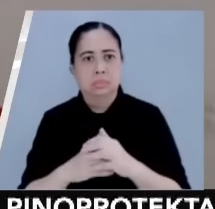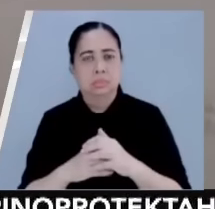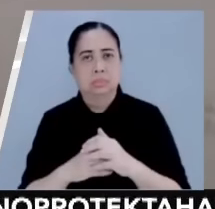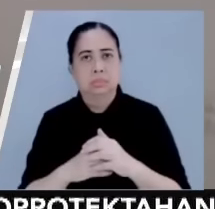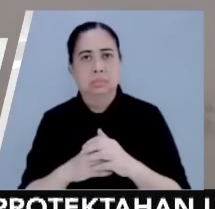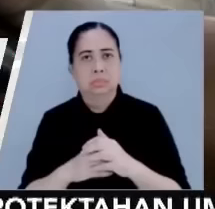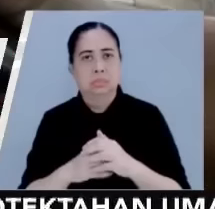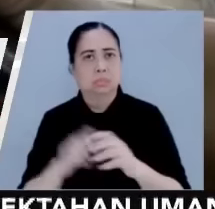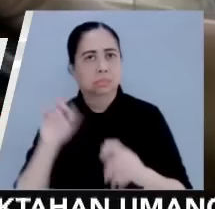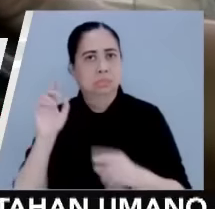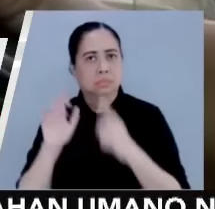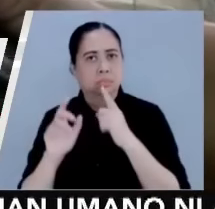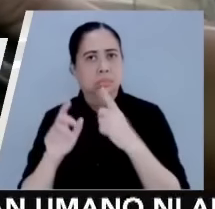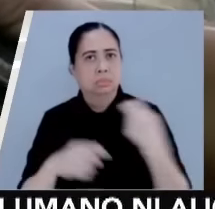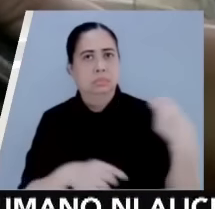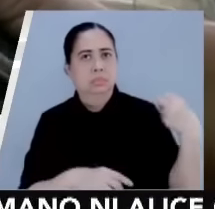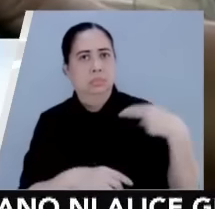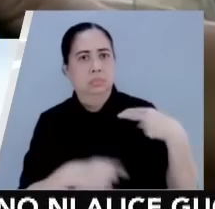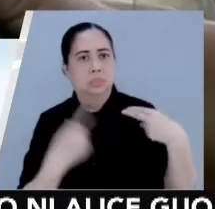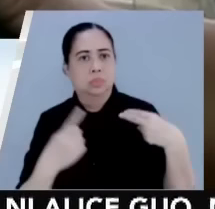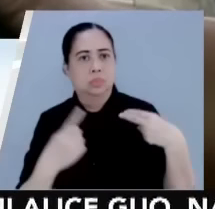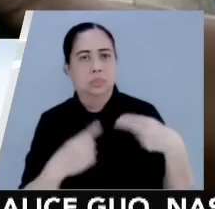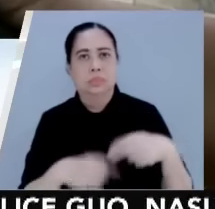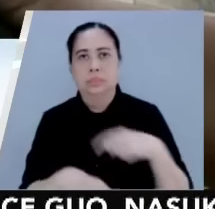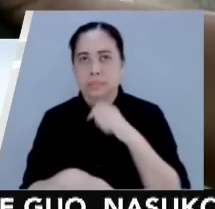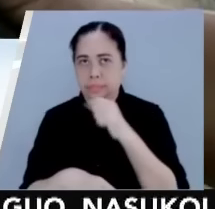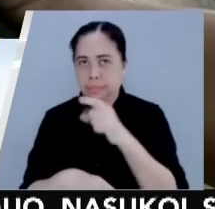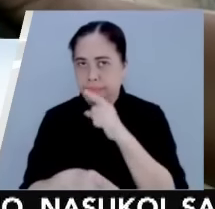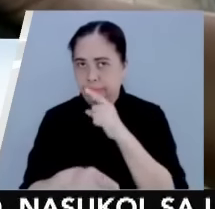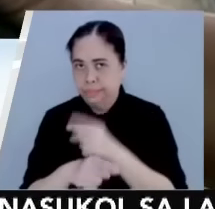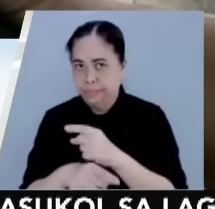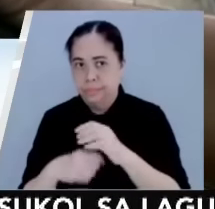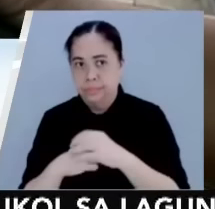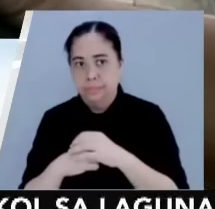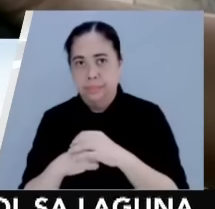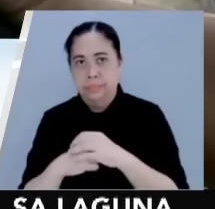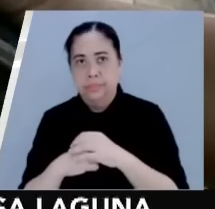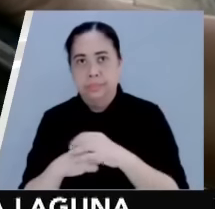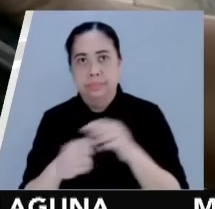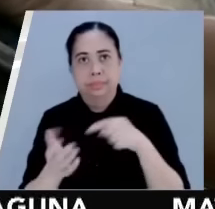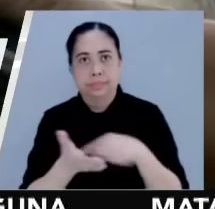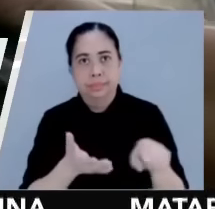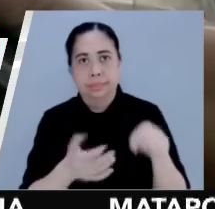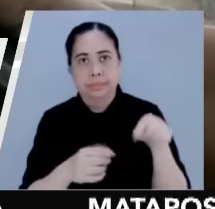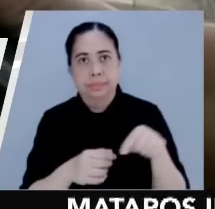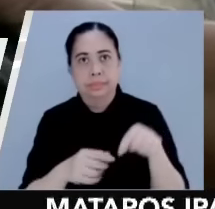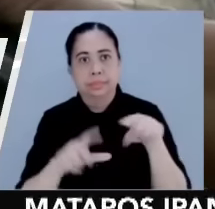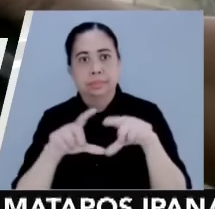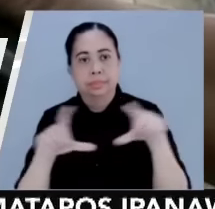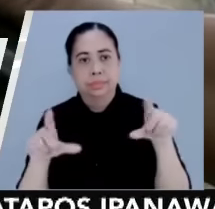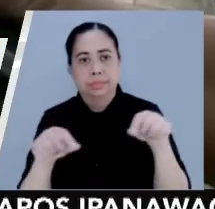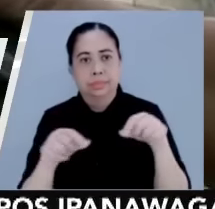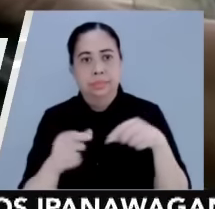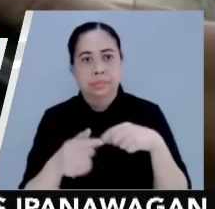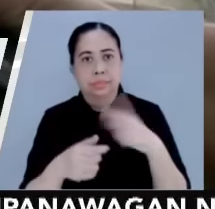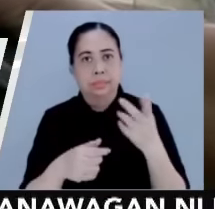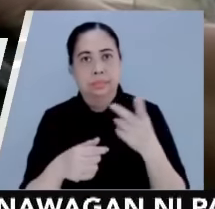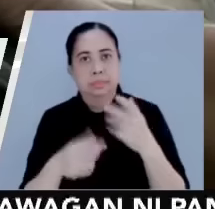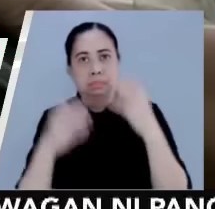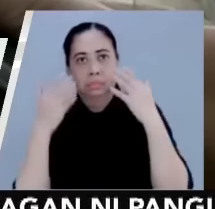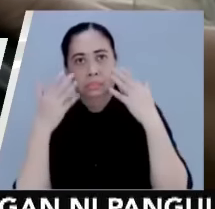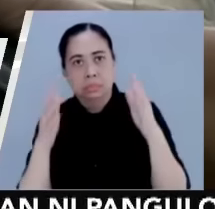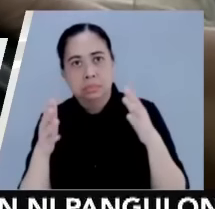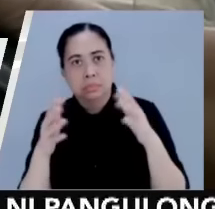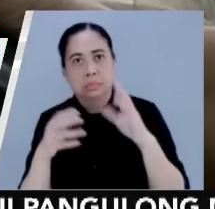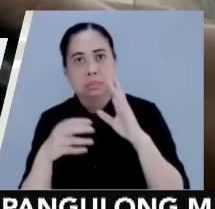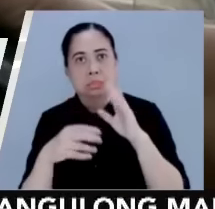na pag-utusan lang. Hindi pa pala totoong bayad yun. Yung pala ay hindi natin alam na magbabounce